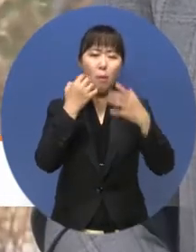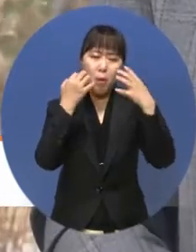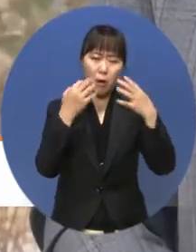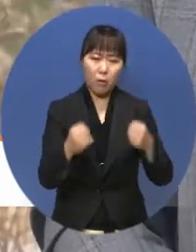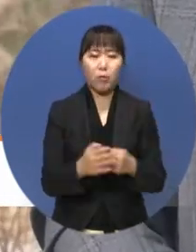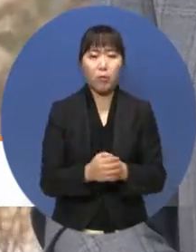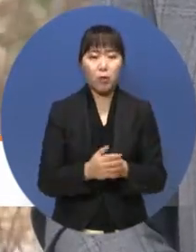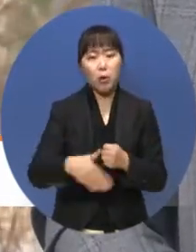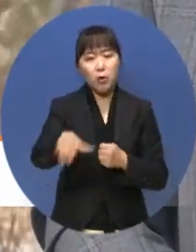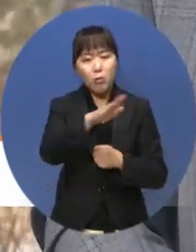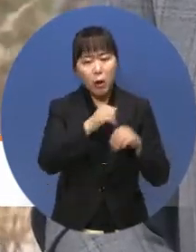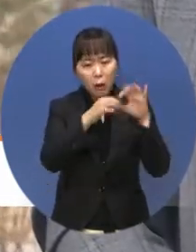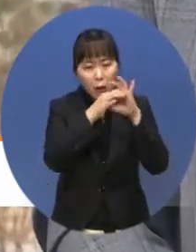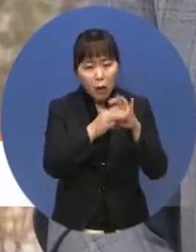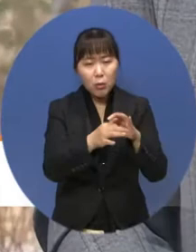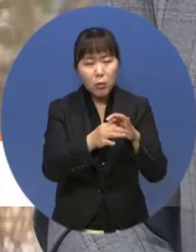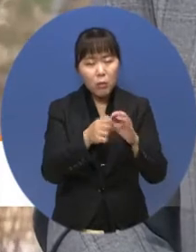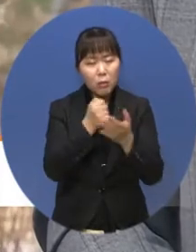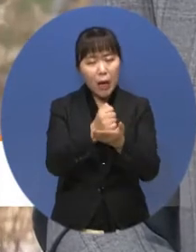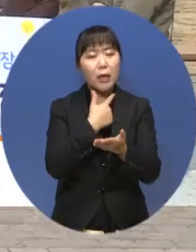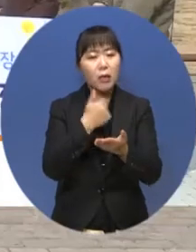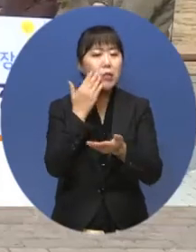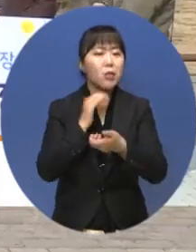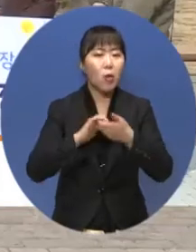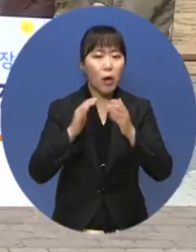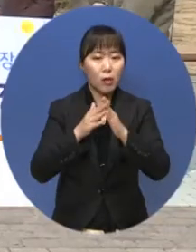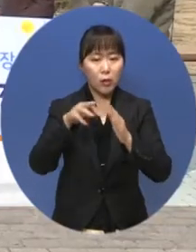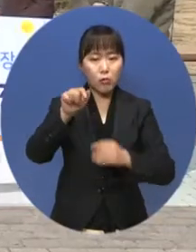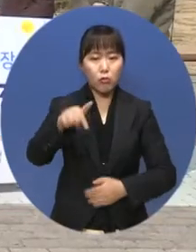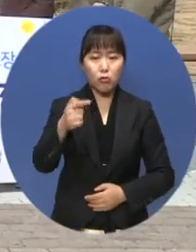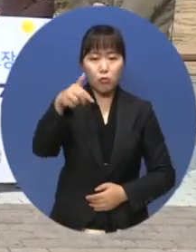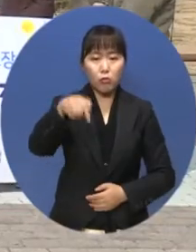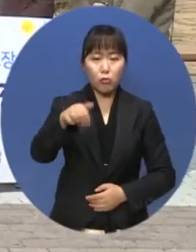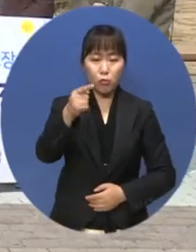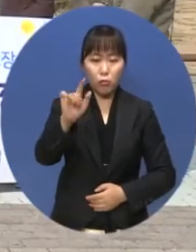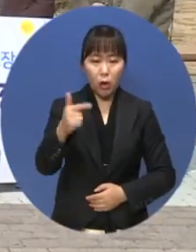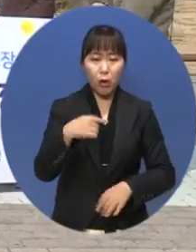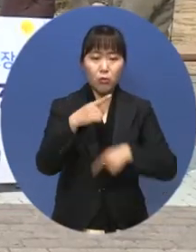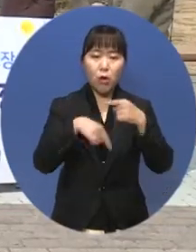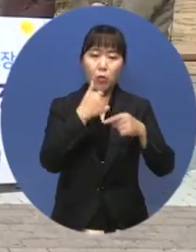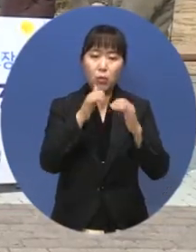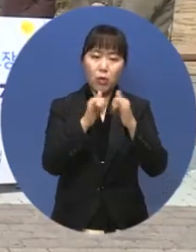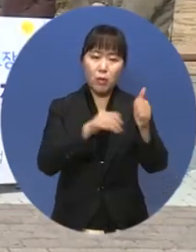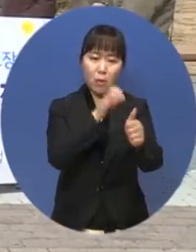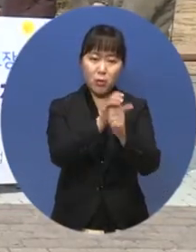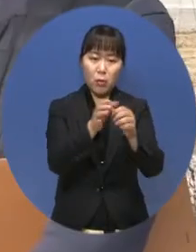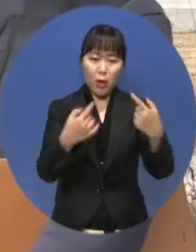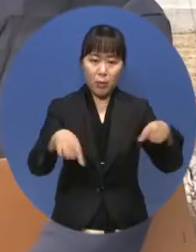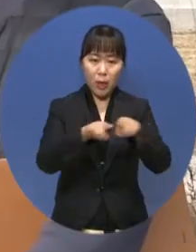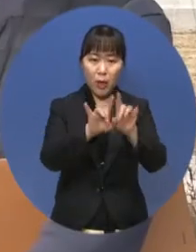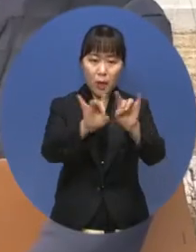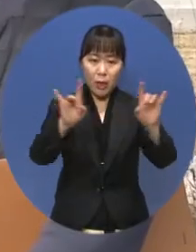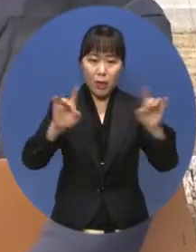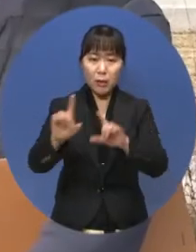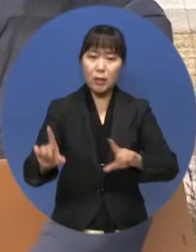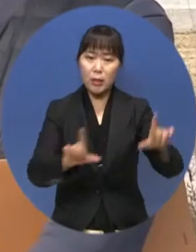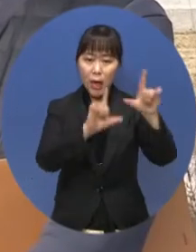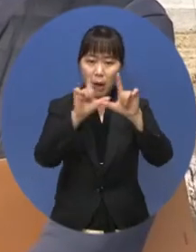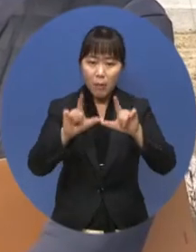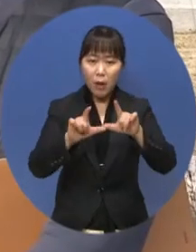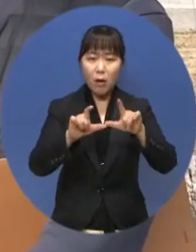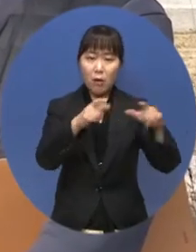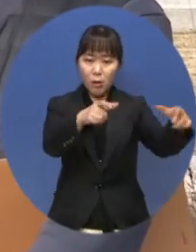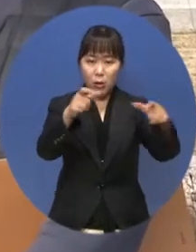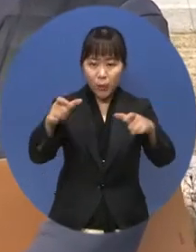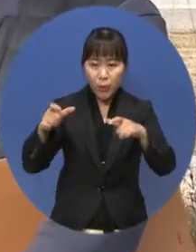있다며 우리가 계속해서 주장해왔던 청와대 춘추관 수어통역사 배치와 함께 각자의 삶의